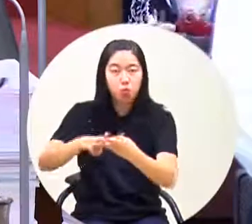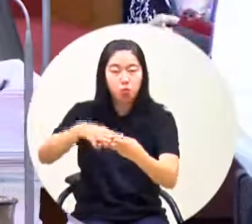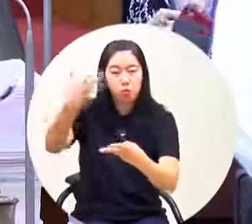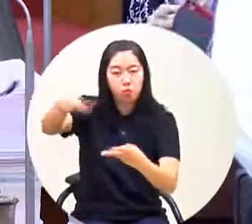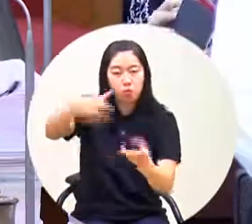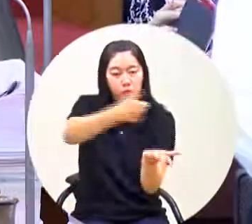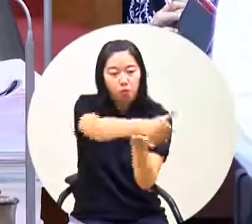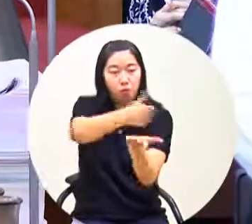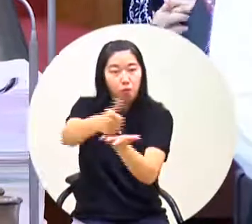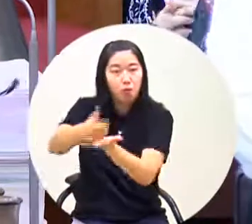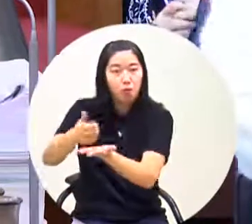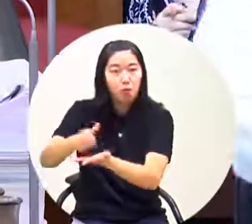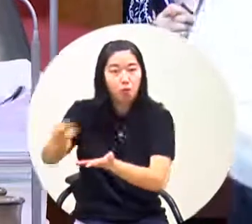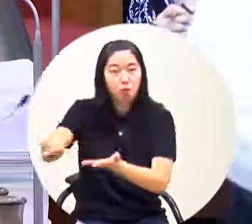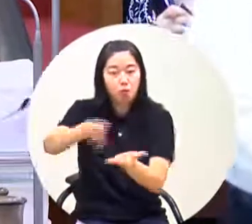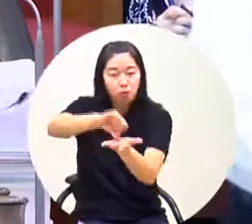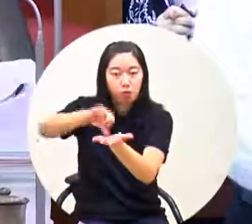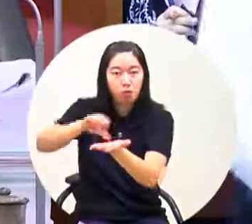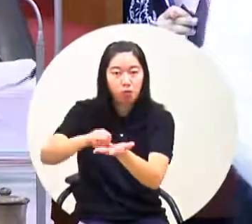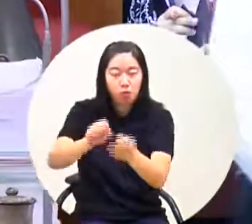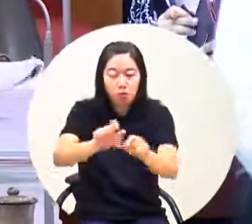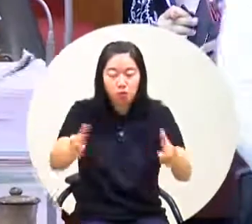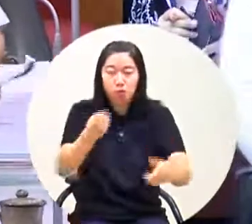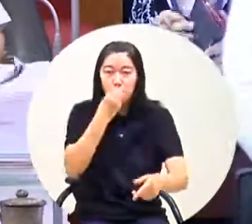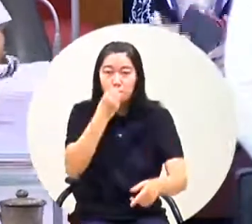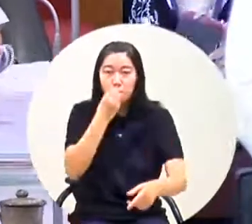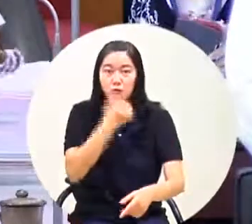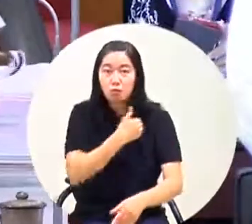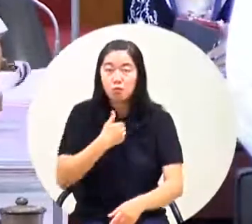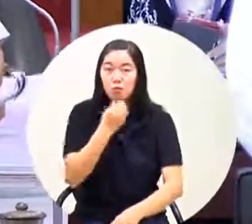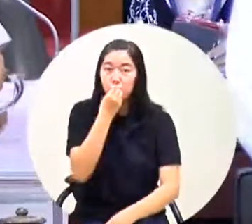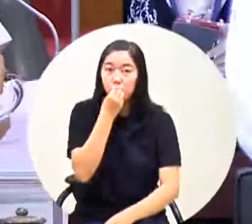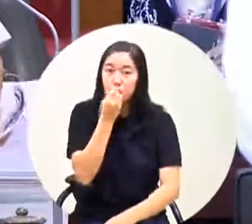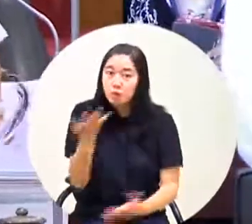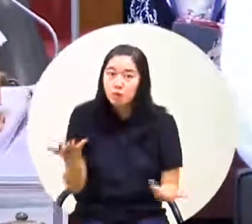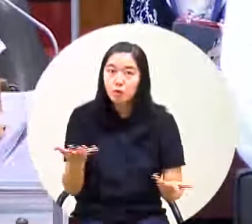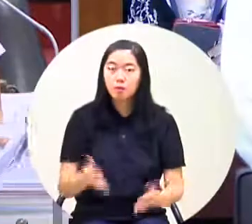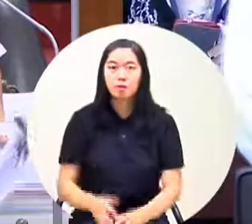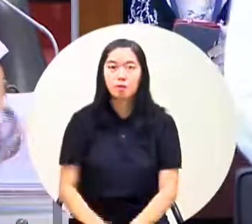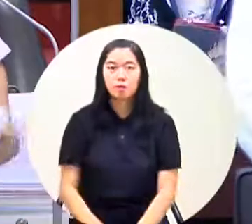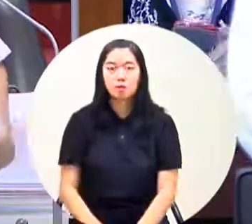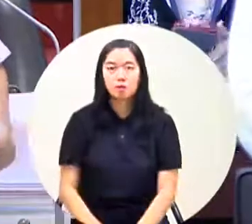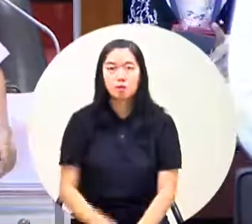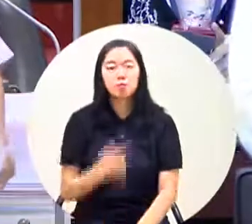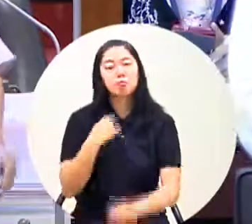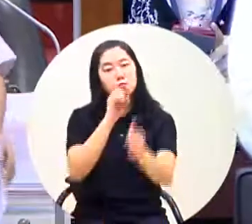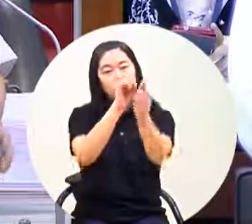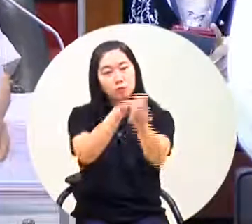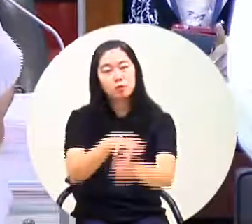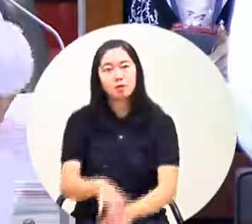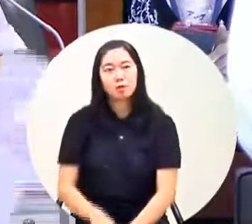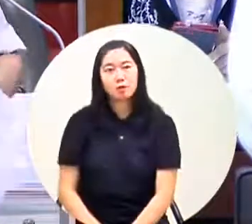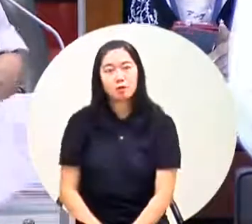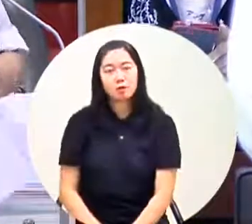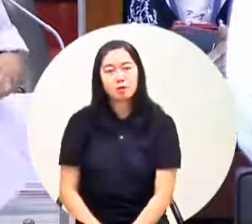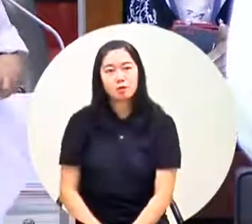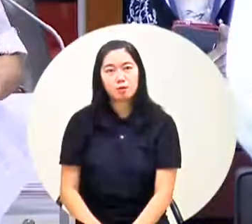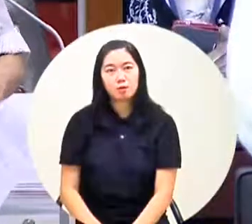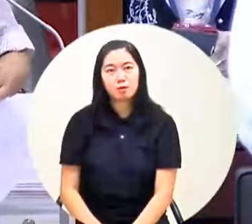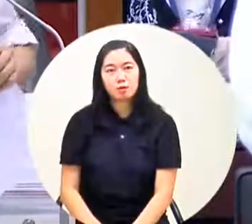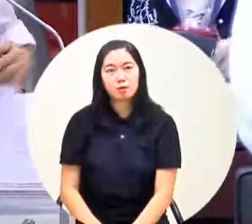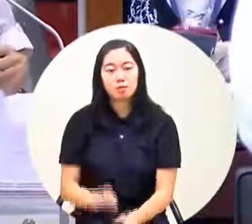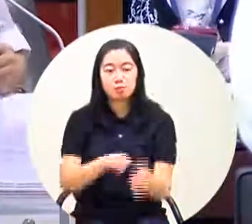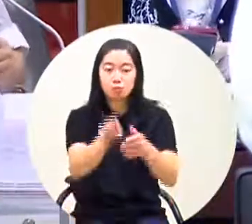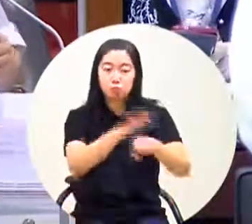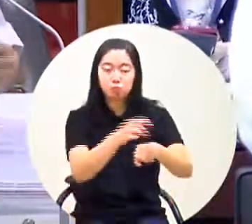品能不能吃？依你的状况，你敢不敢吃？你敢不敢吃？ 就刚刚所了解， 你是专业吧？你是专业，为什么